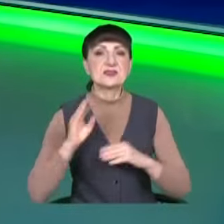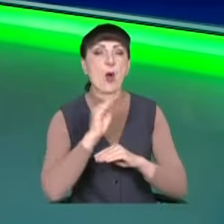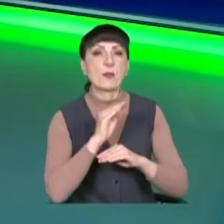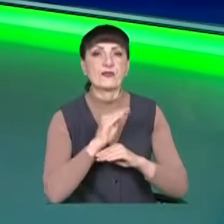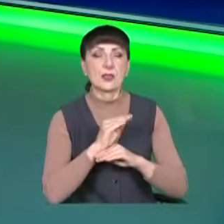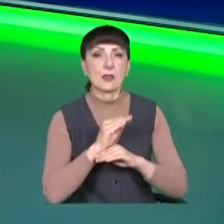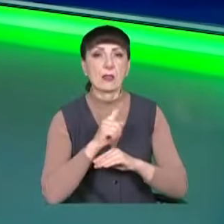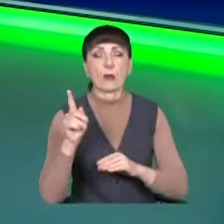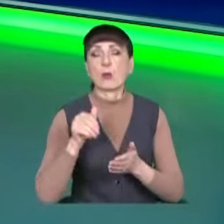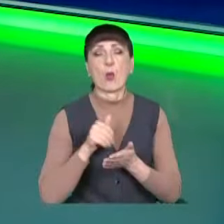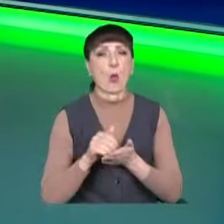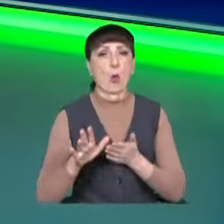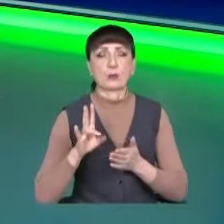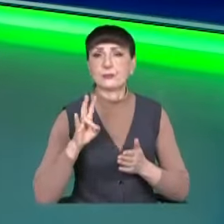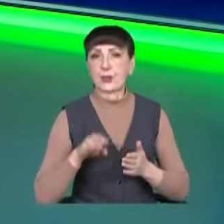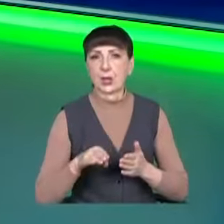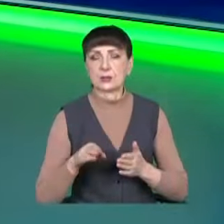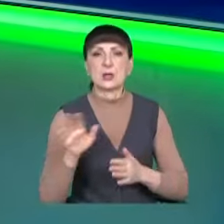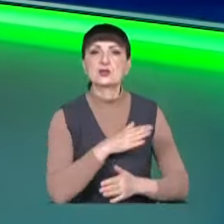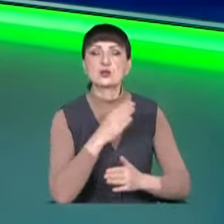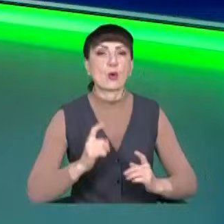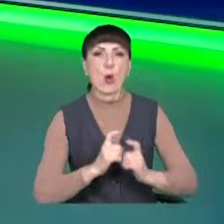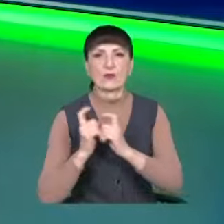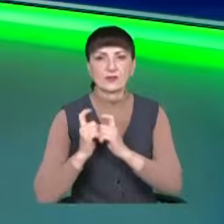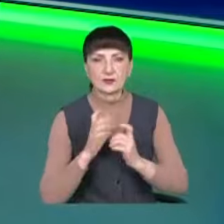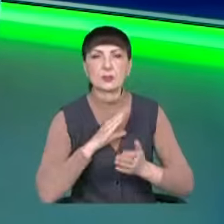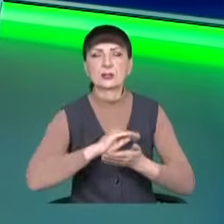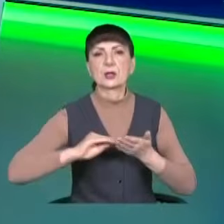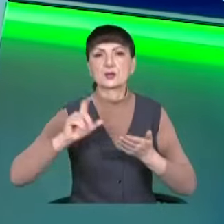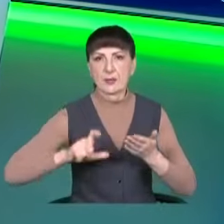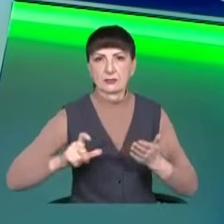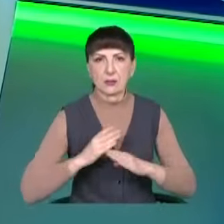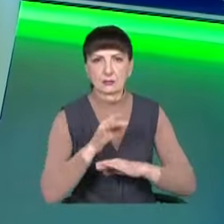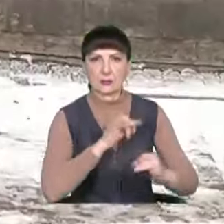обвинения в свой адрес отрицают. Стороны конфликта выслушала Аделя Бжаркенова.